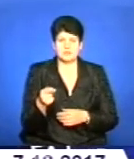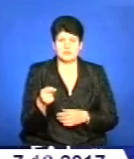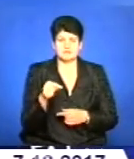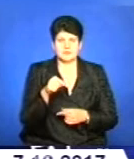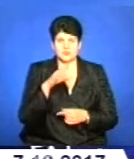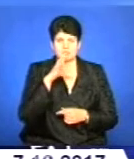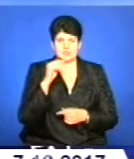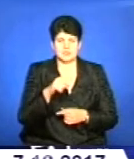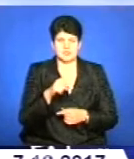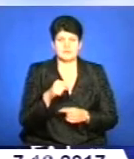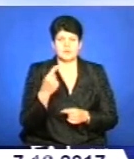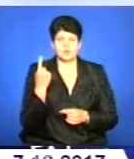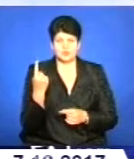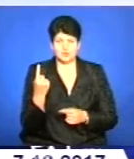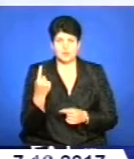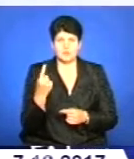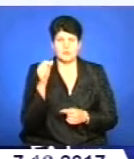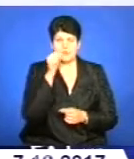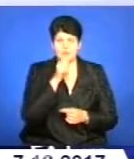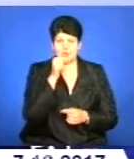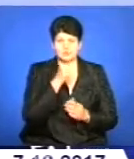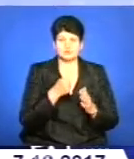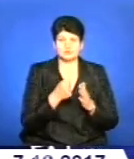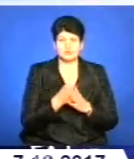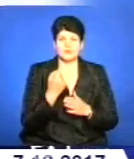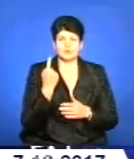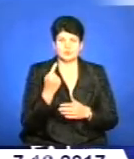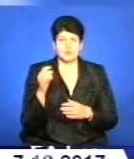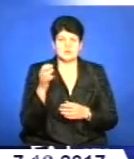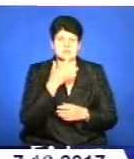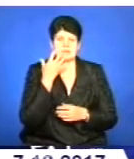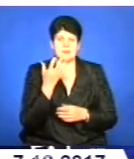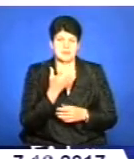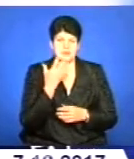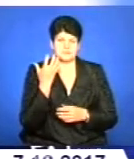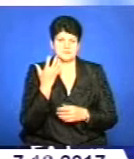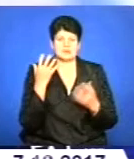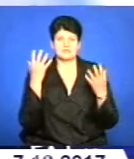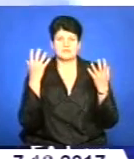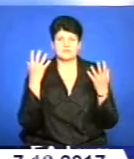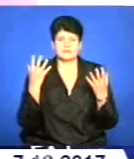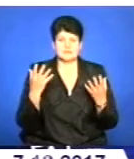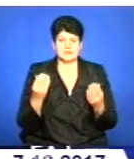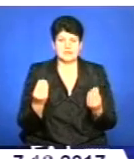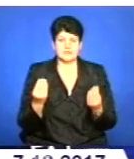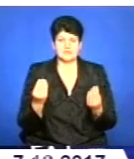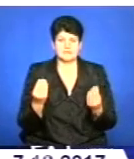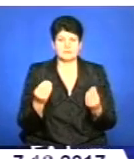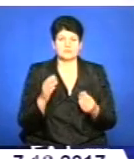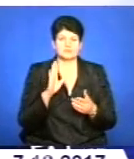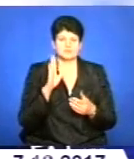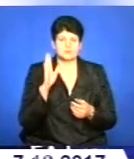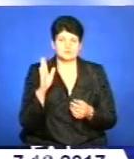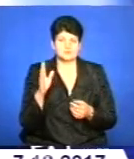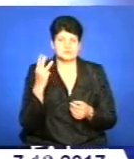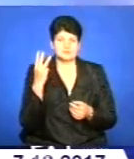ніч – від 1 градуса морозу до 1 градуса тепла. На день стовпчики термометра